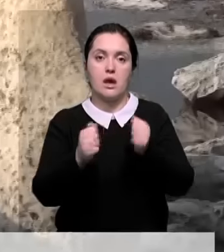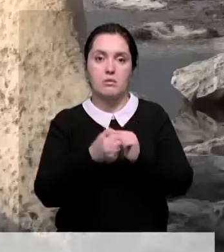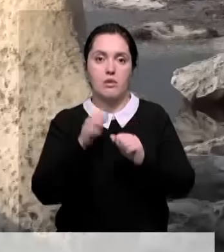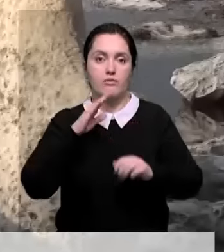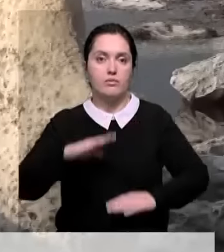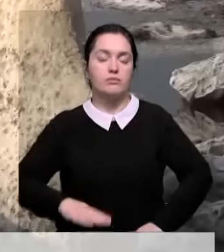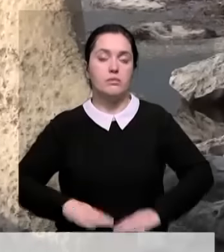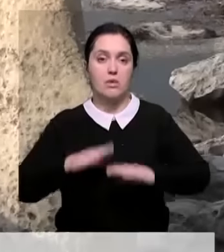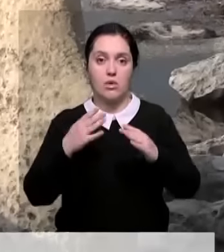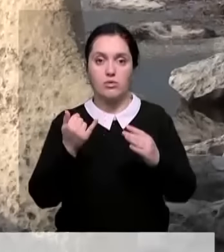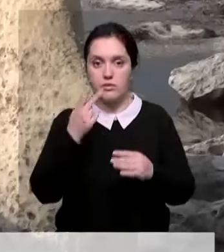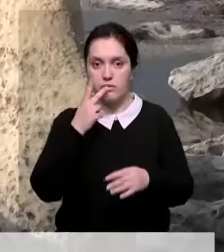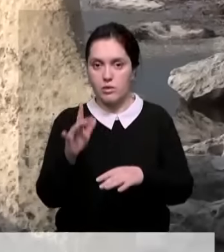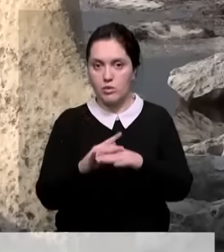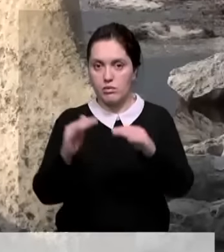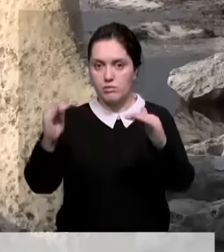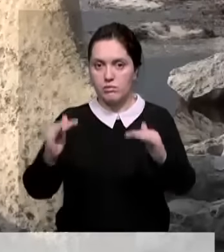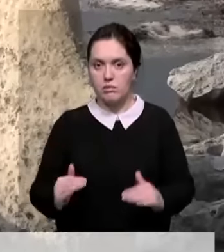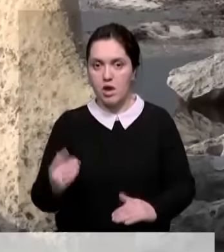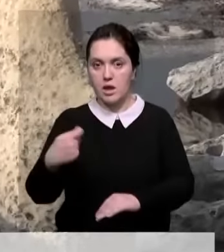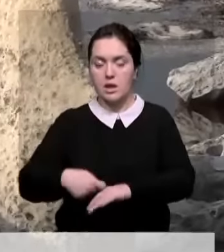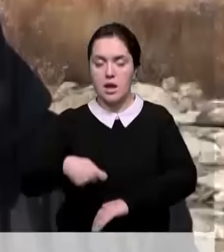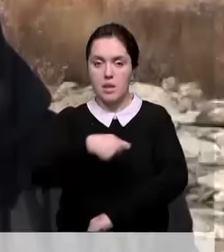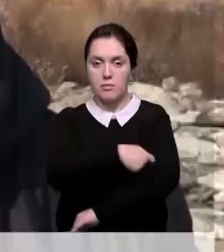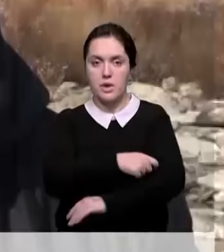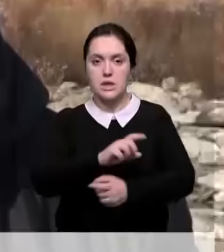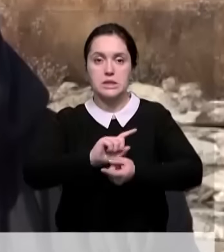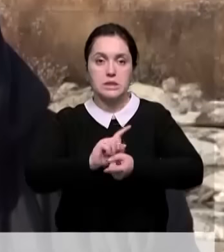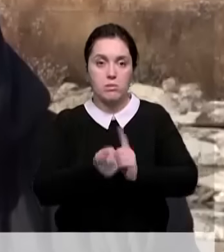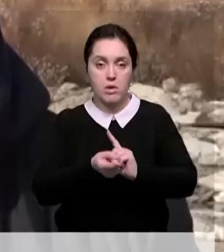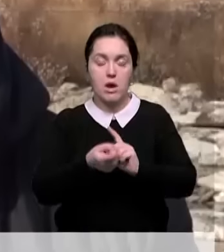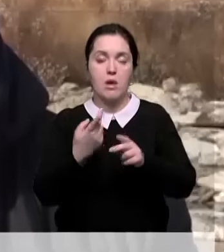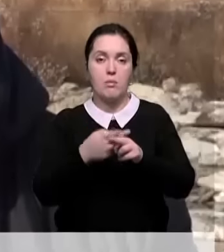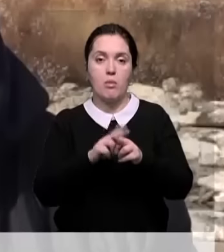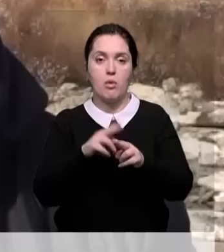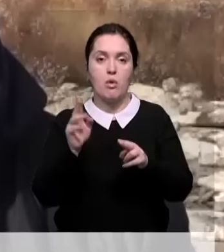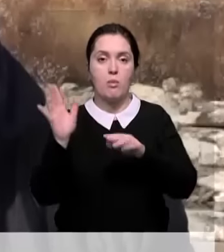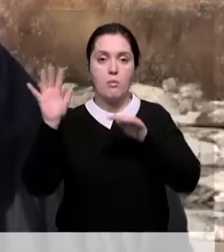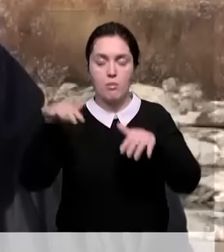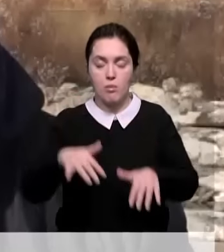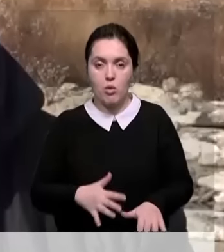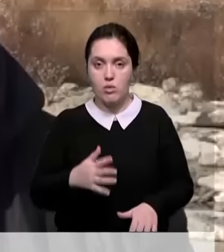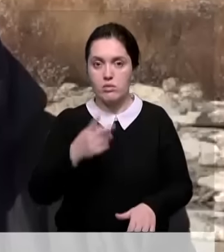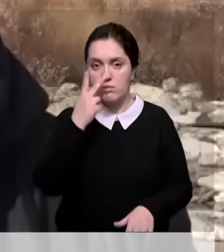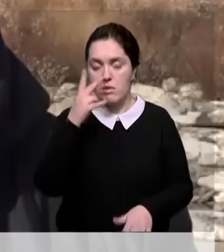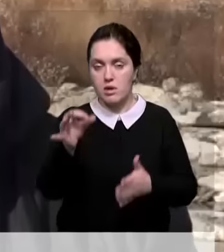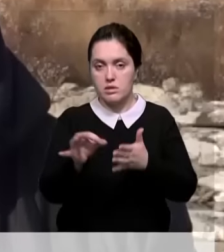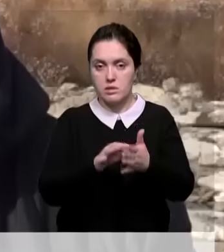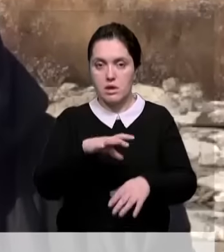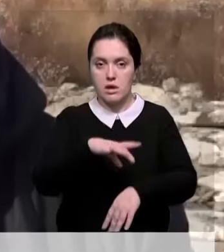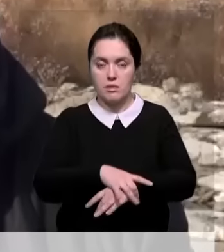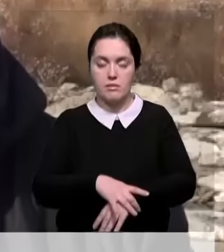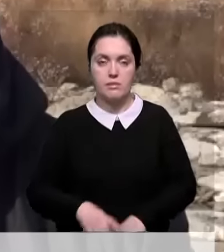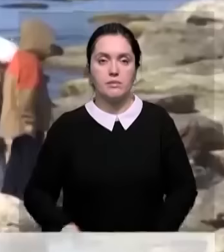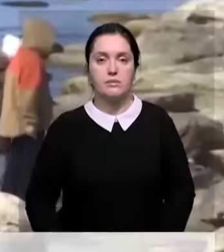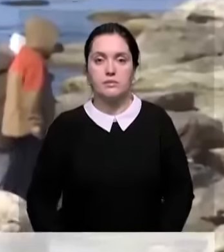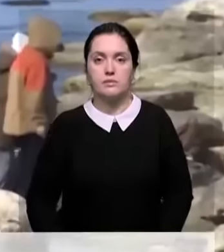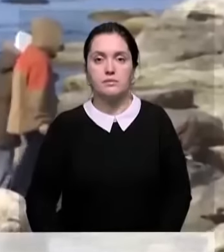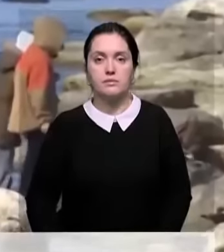водой. Теперь они оголились на метр. Изменения, происходящие на море, видны невооруженным глазом, и это беспокоит